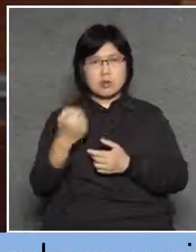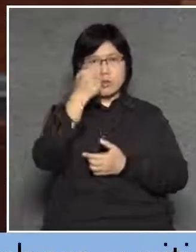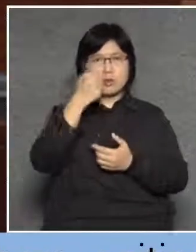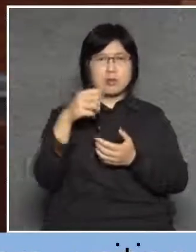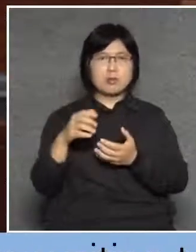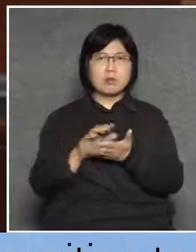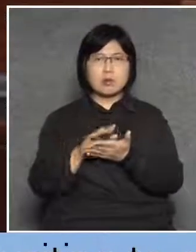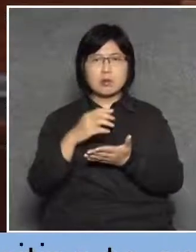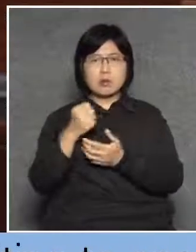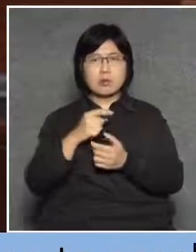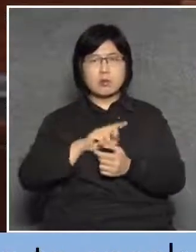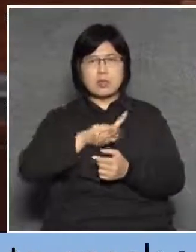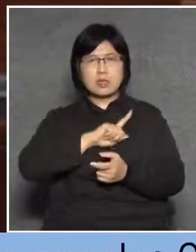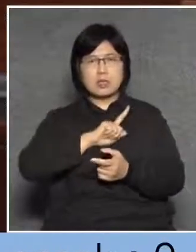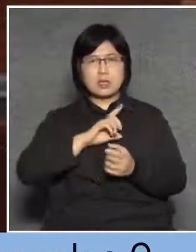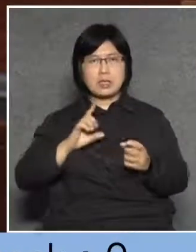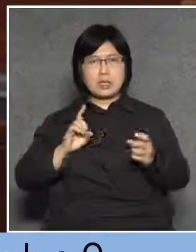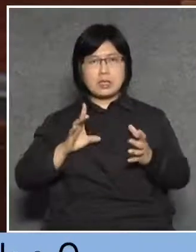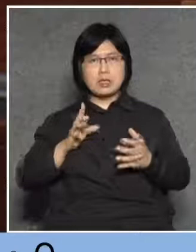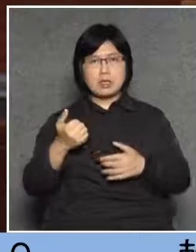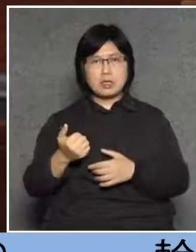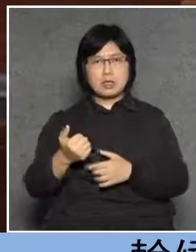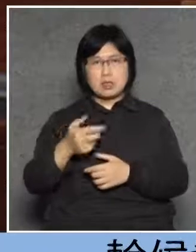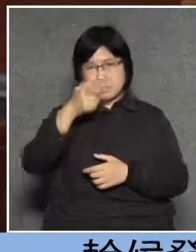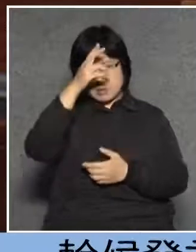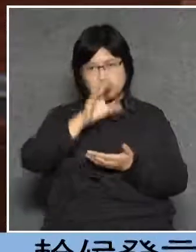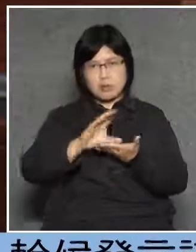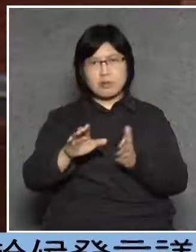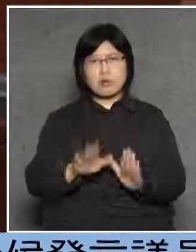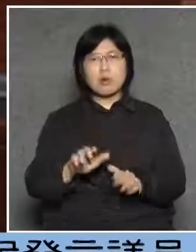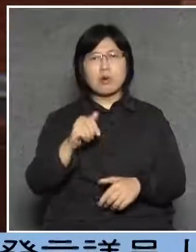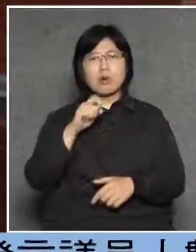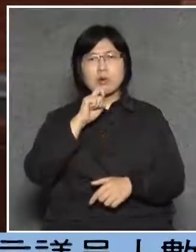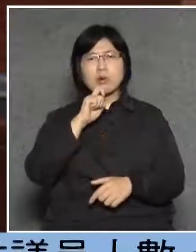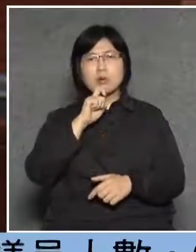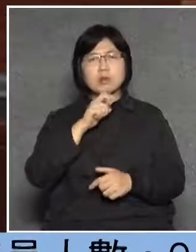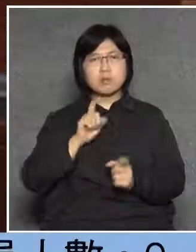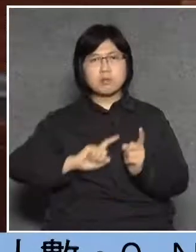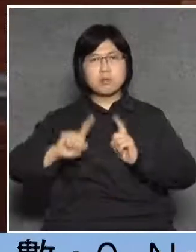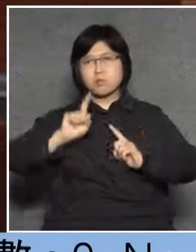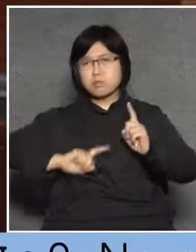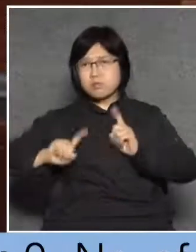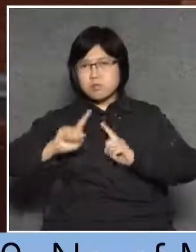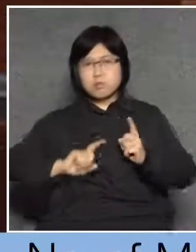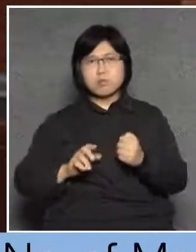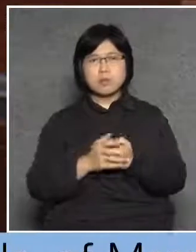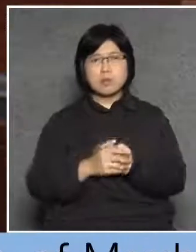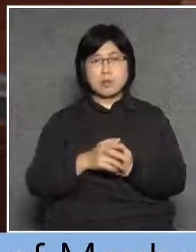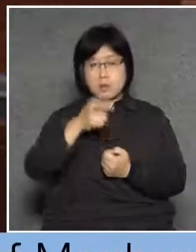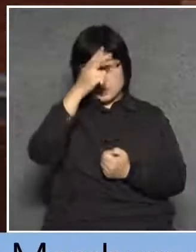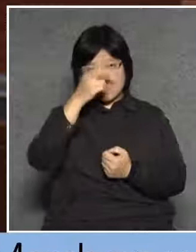啲人以權謀私啊嘛。你政府資助嘅服務都可以肆無忌憚，係嘛？唔係政